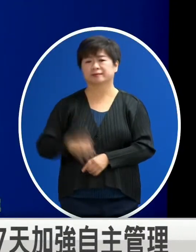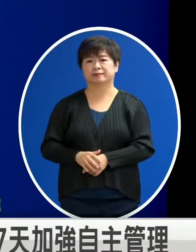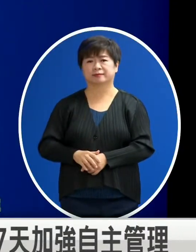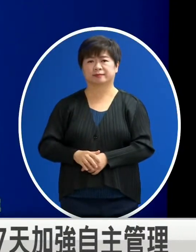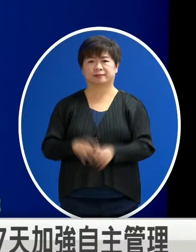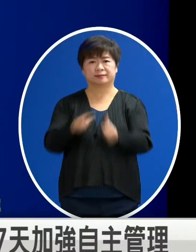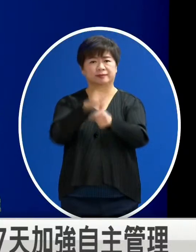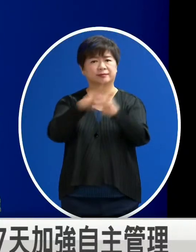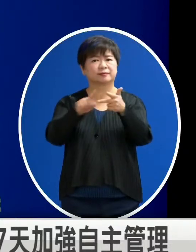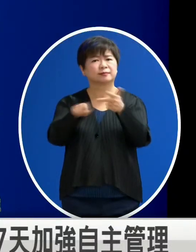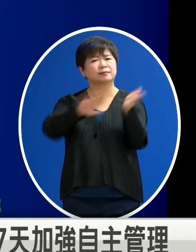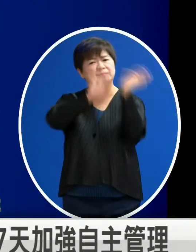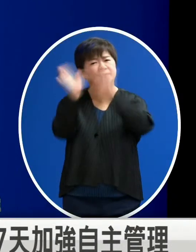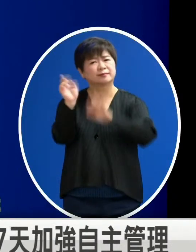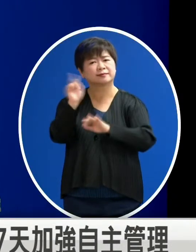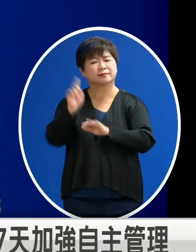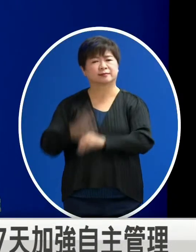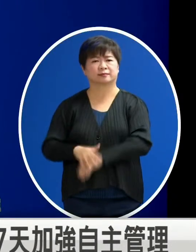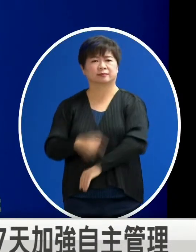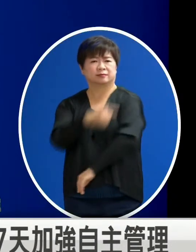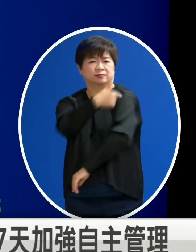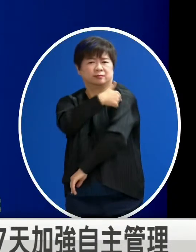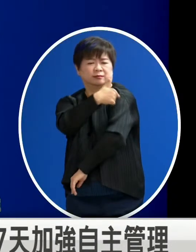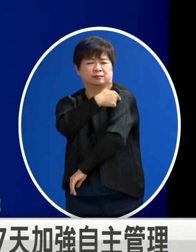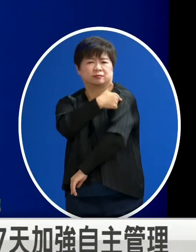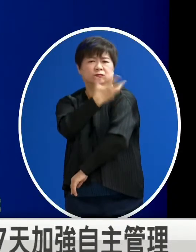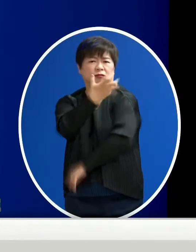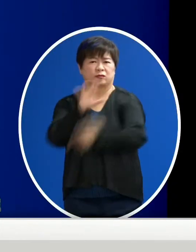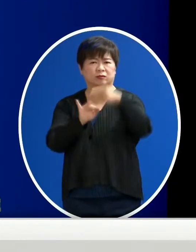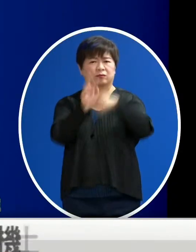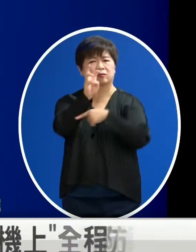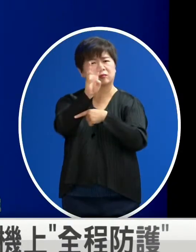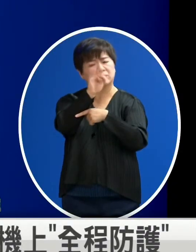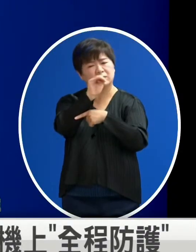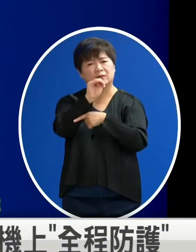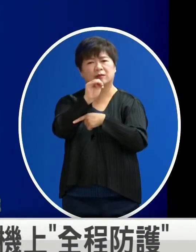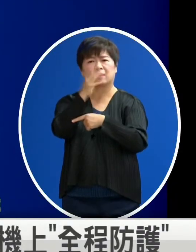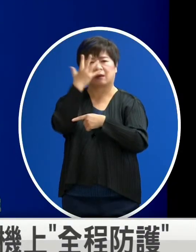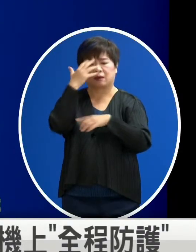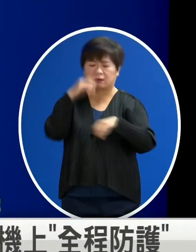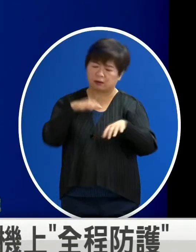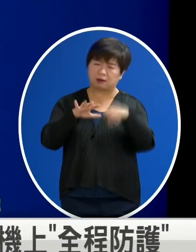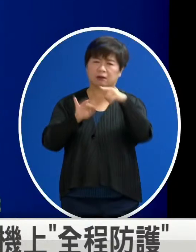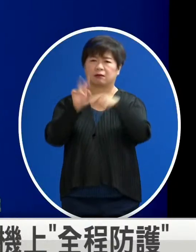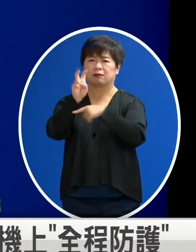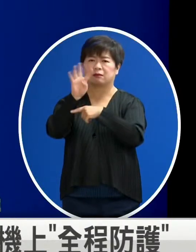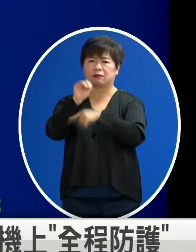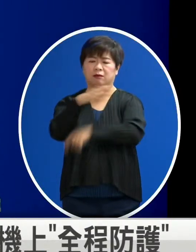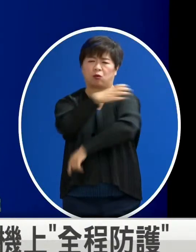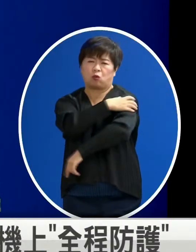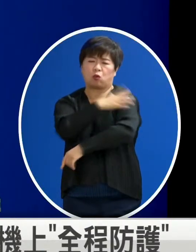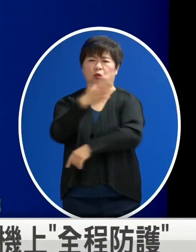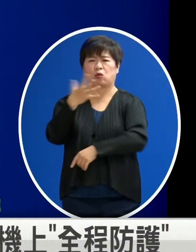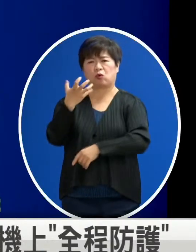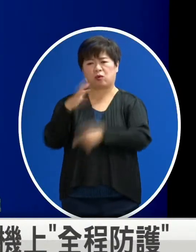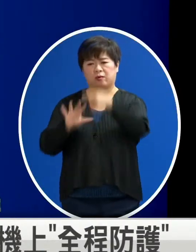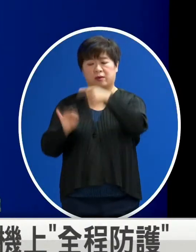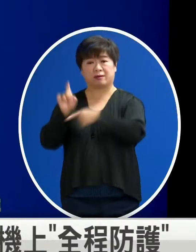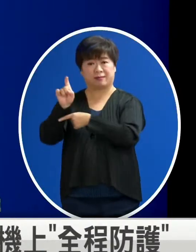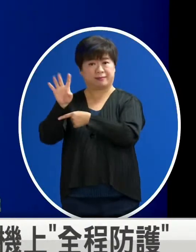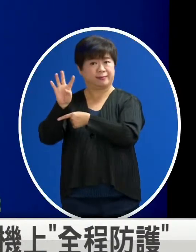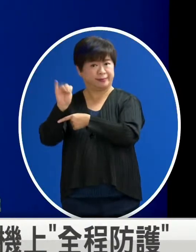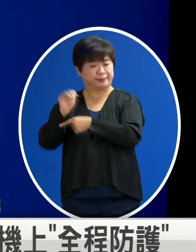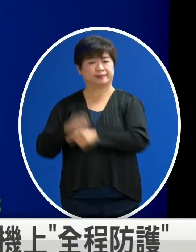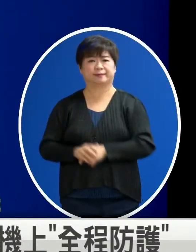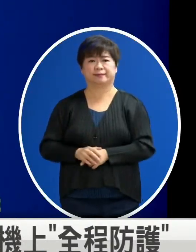的前三位的部分，注射部位疼痛是30%啊，疲倦是20%，那肌肉痛是10%啊。那这个